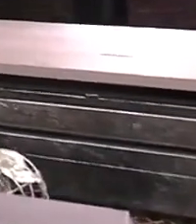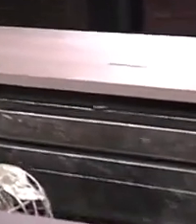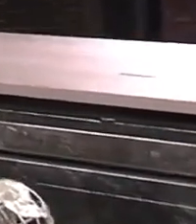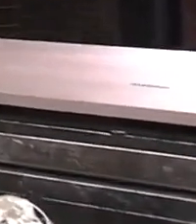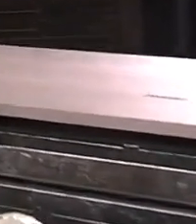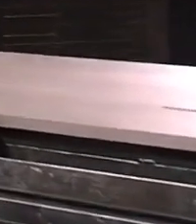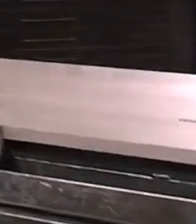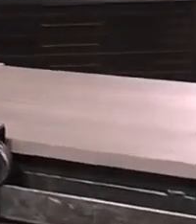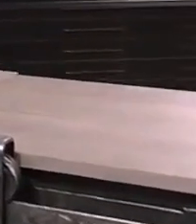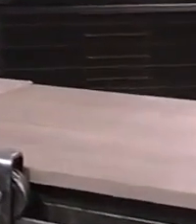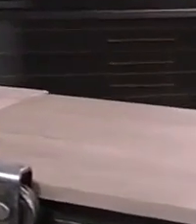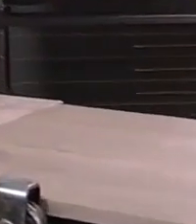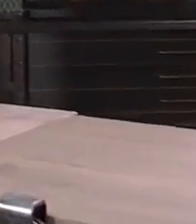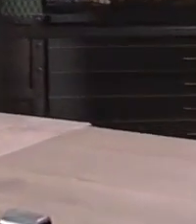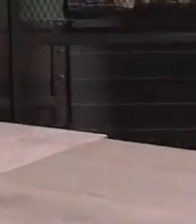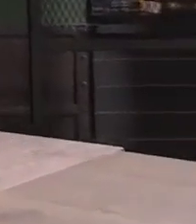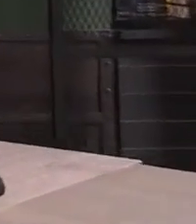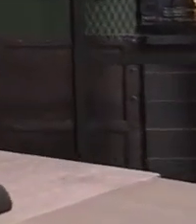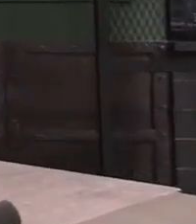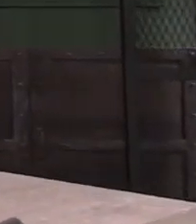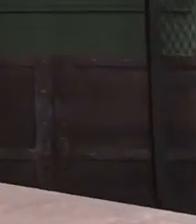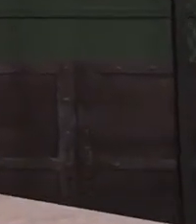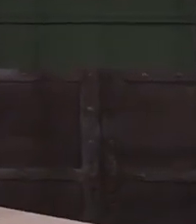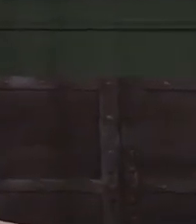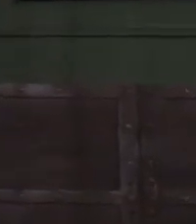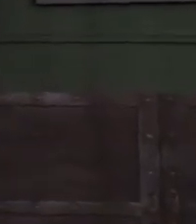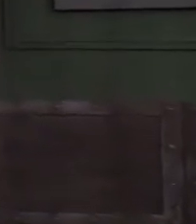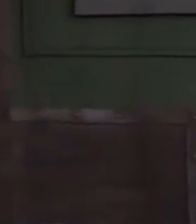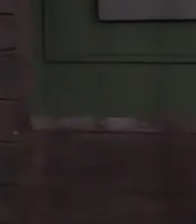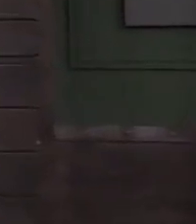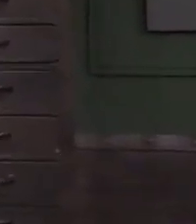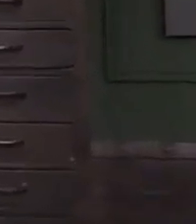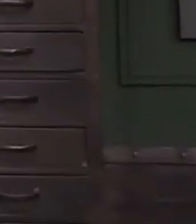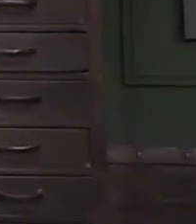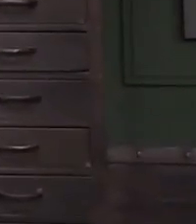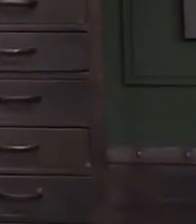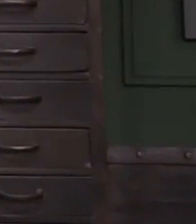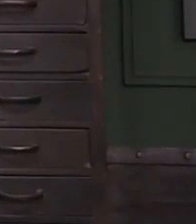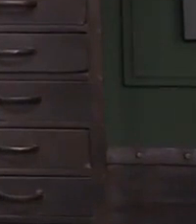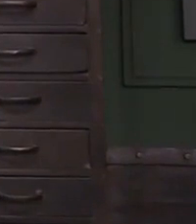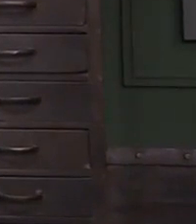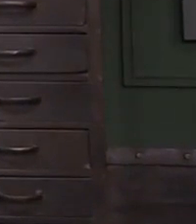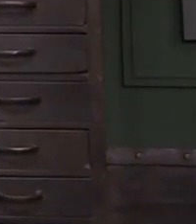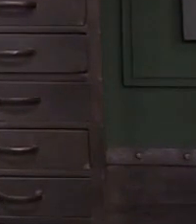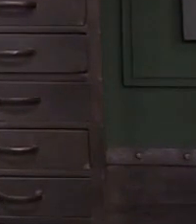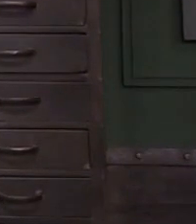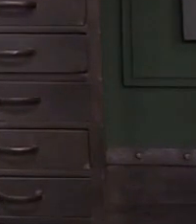싶으십니까? 그렇다면 사반 채널을 구독해주세요. 지금까지 이자연 기자였습니다.